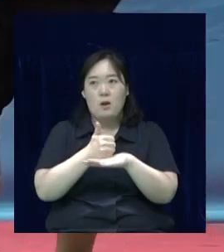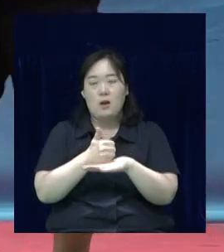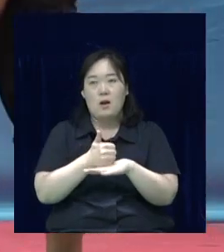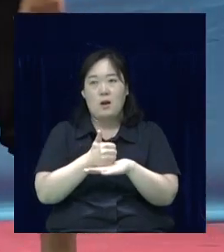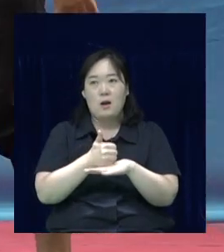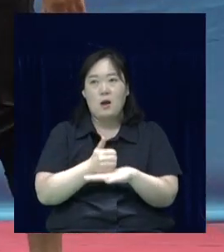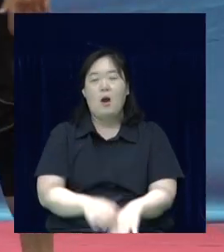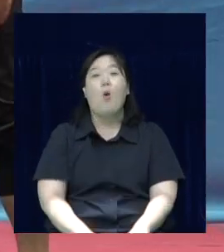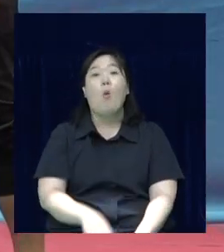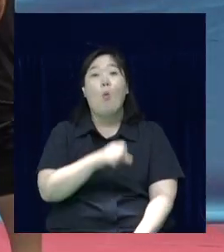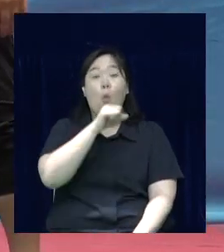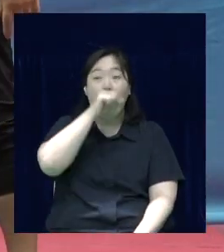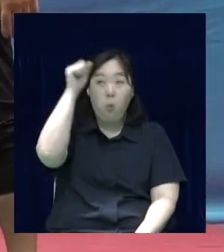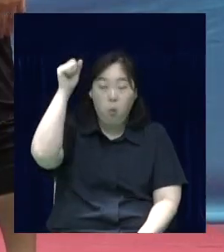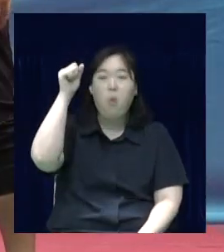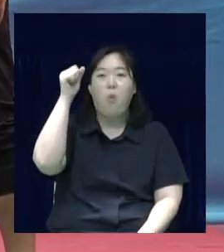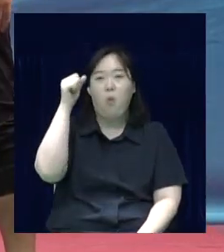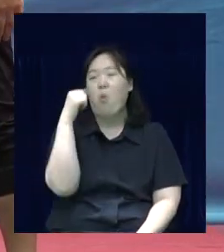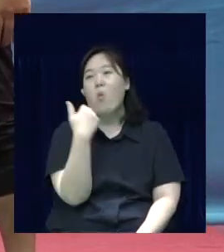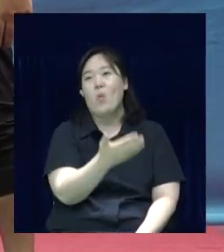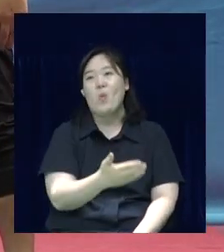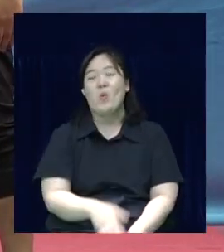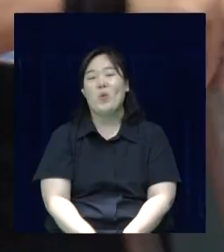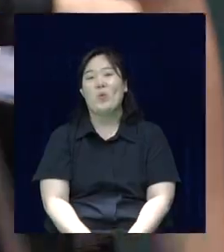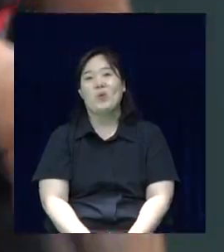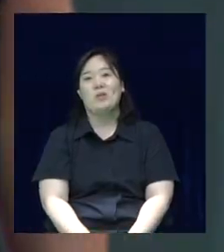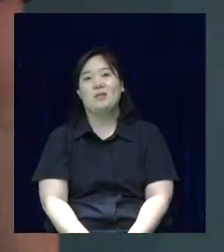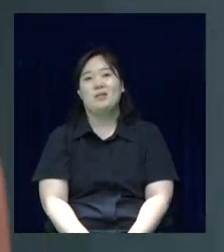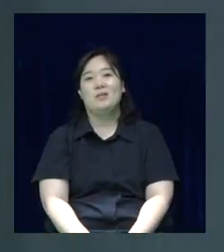자 판정 오 성공을 또 줬네요.